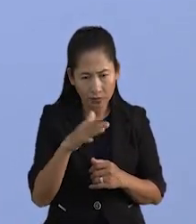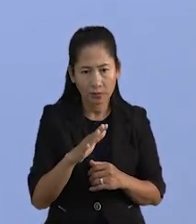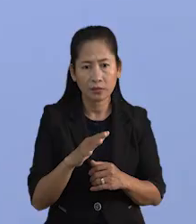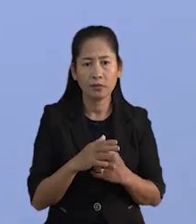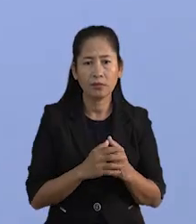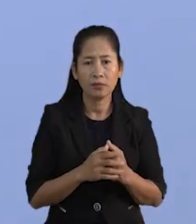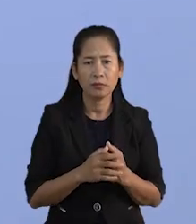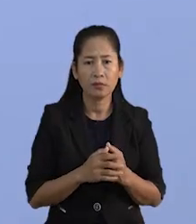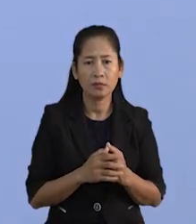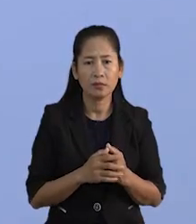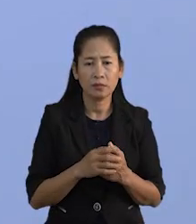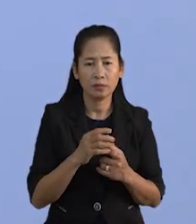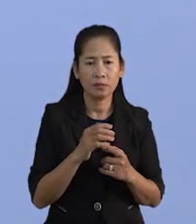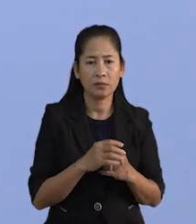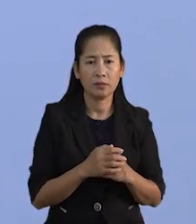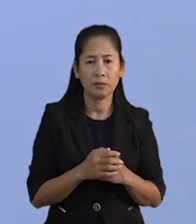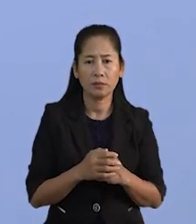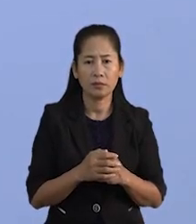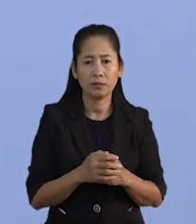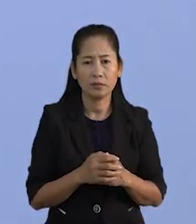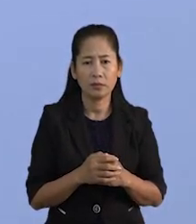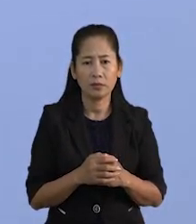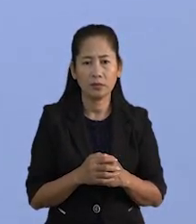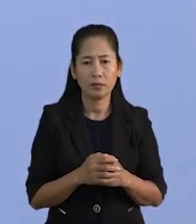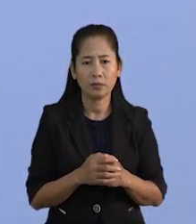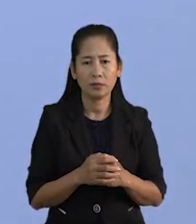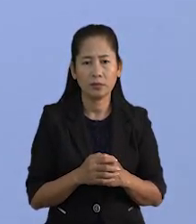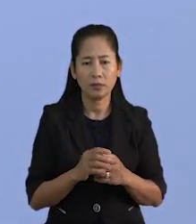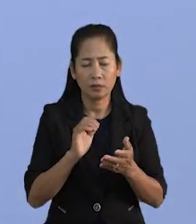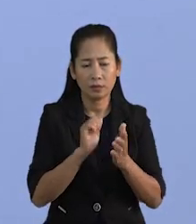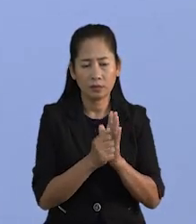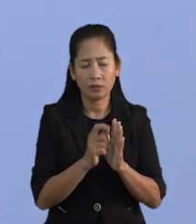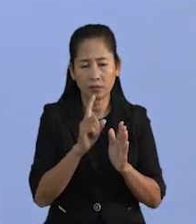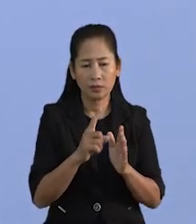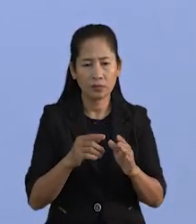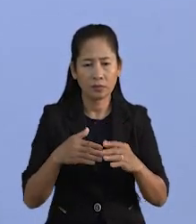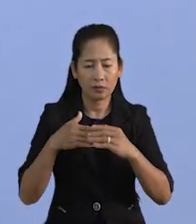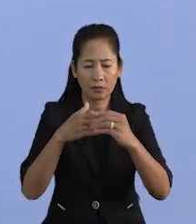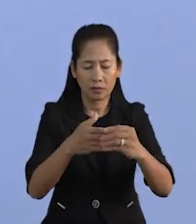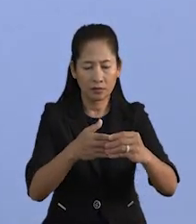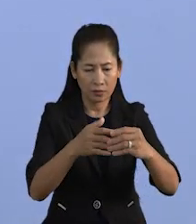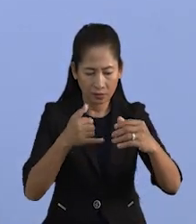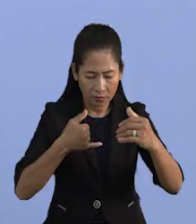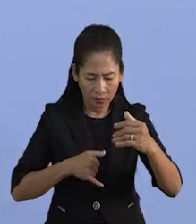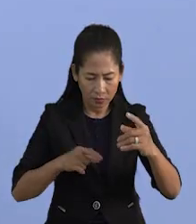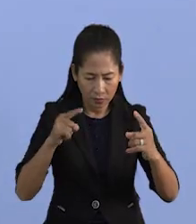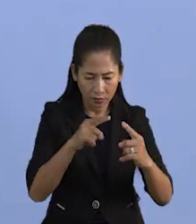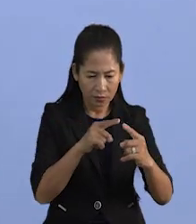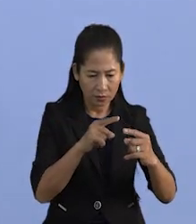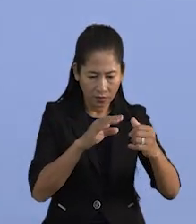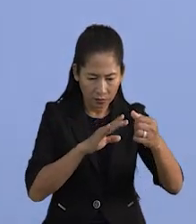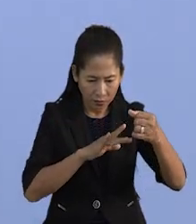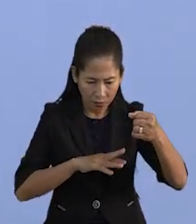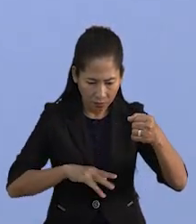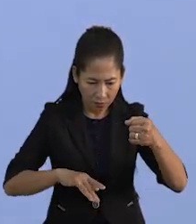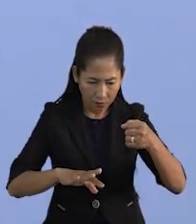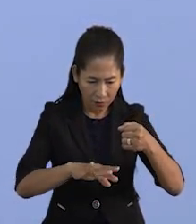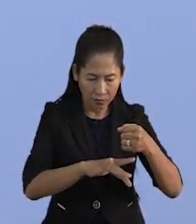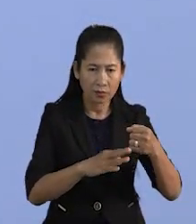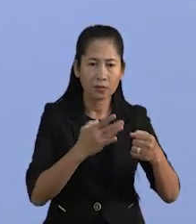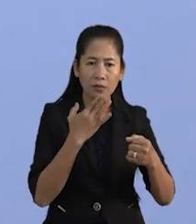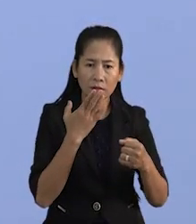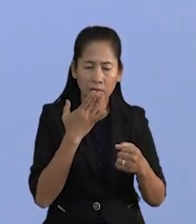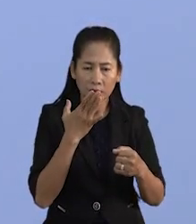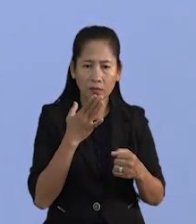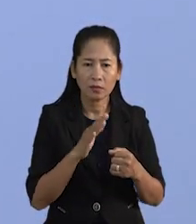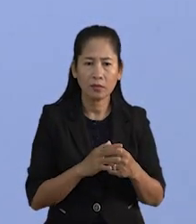លោកគ្រូគិតថាលបាស់មួយនេះណាកូនណាបាទពេល1វានាំកូនដល់មាត់ត្រពាំងទឹកបា